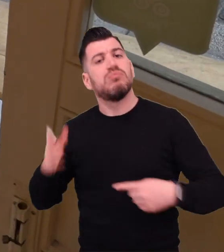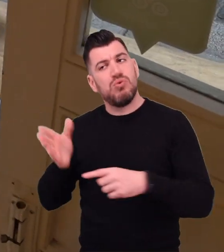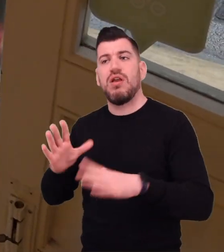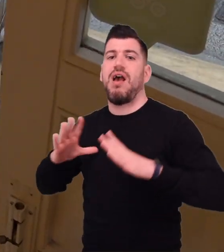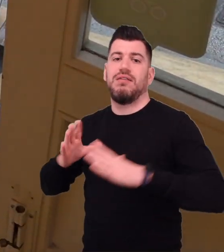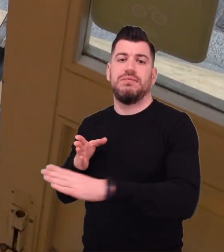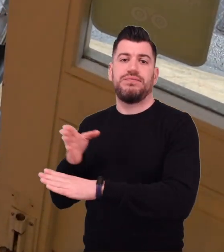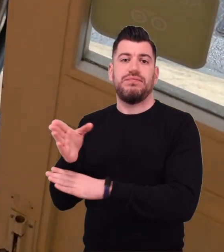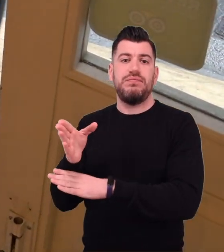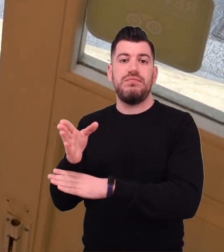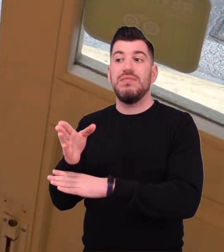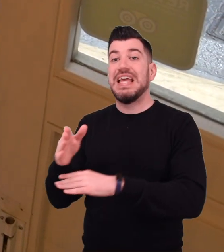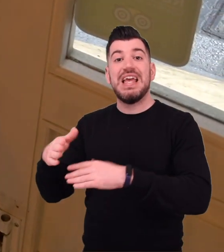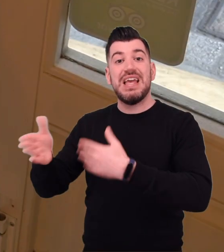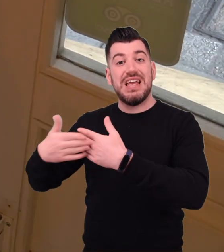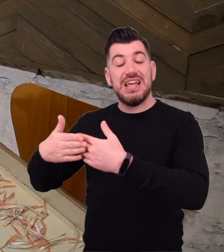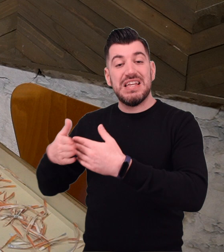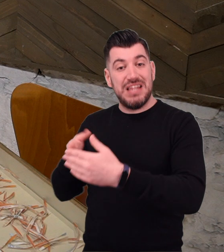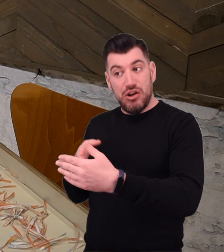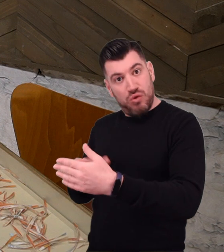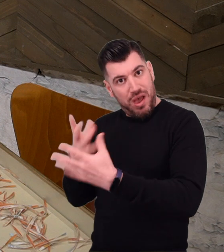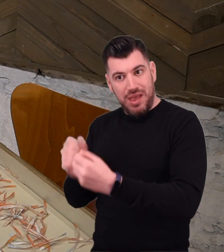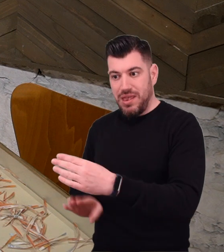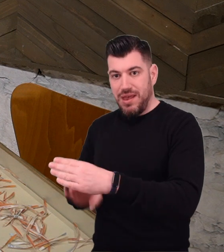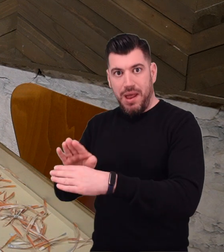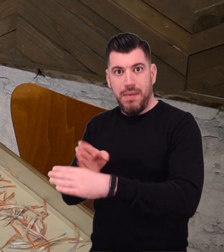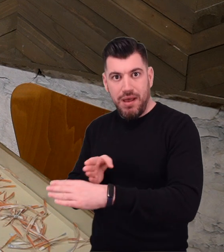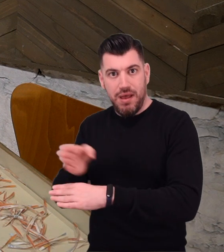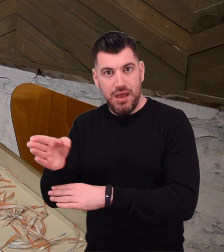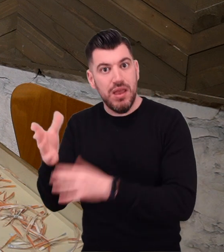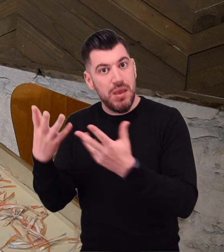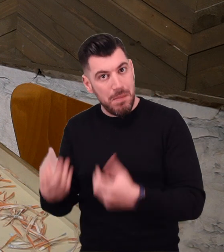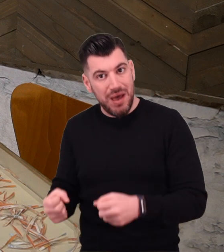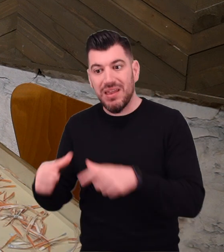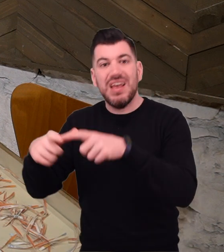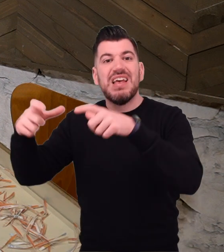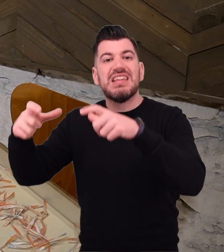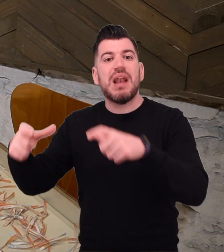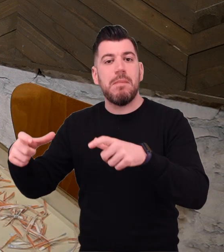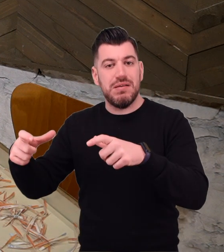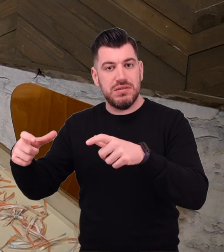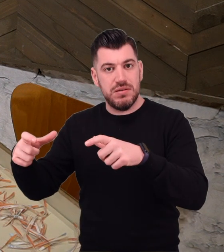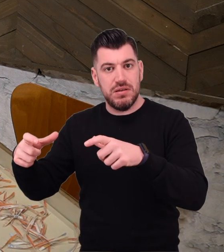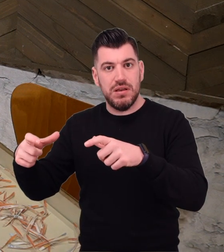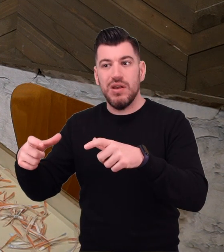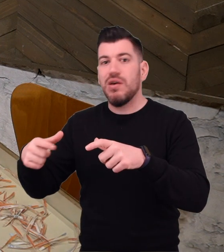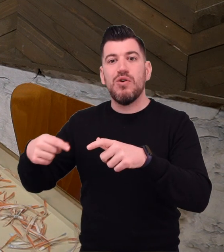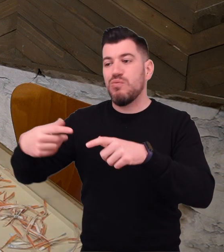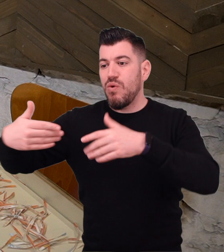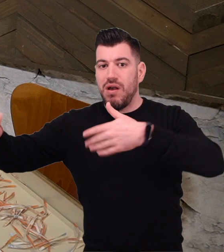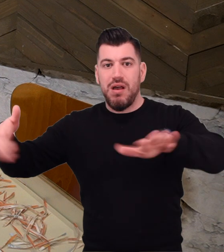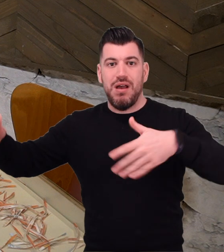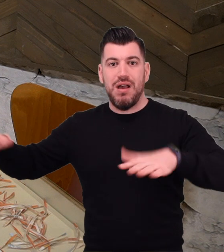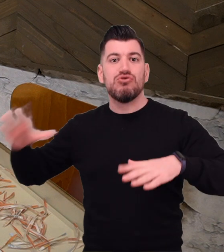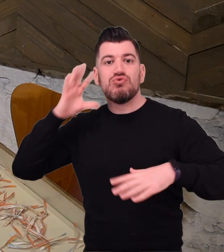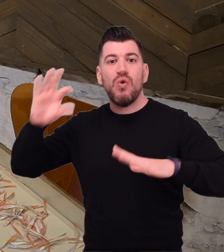και η είσοδος έχει ράμπα. Υπάρχει τραπέζι το οποίο έχει μεγαλύτερο κενό για να μπορεί να κάτσει άνετα